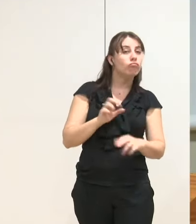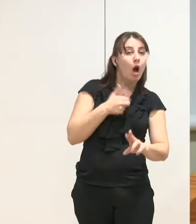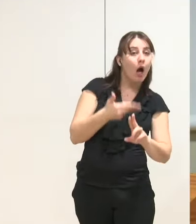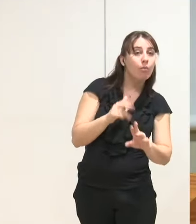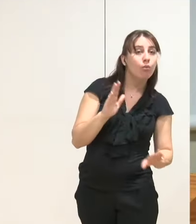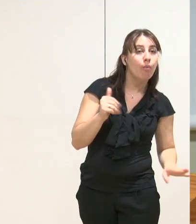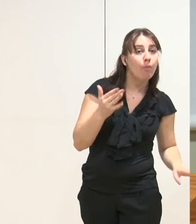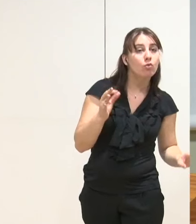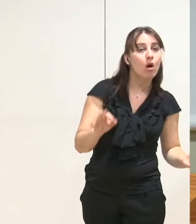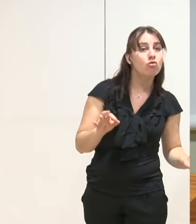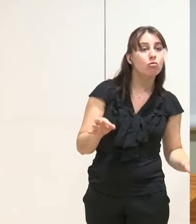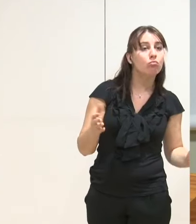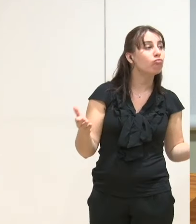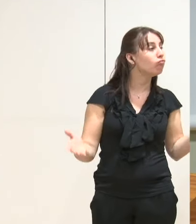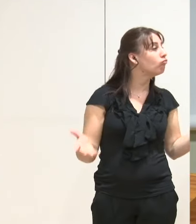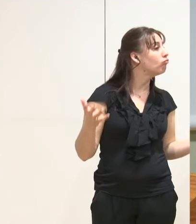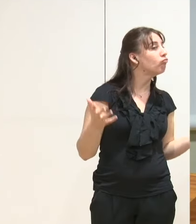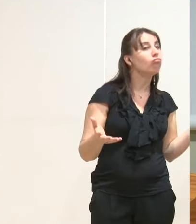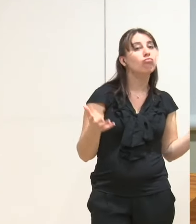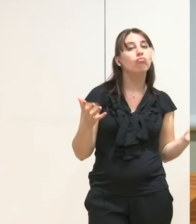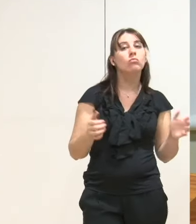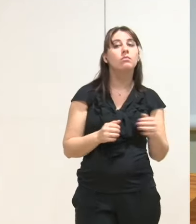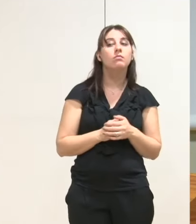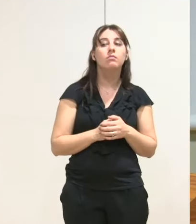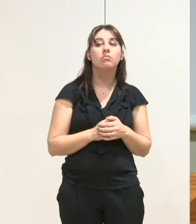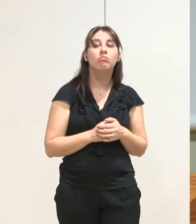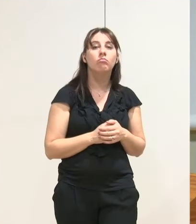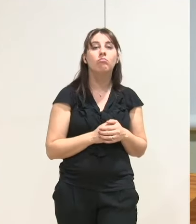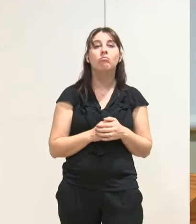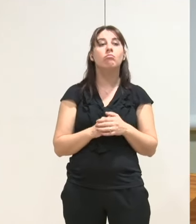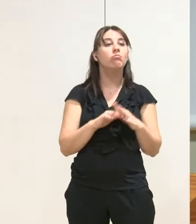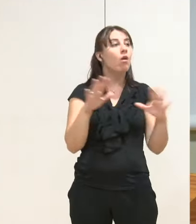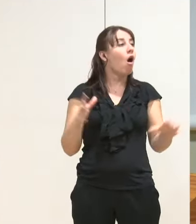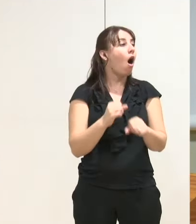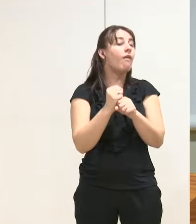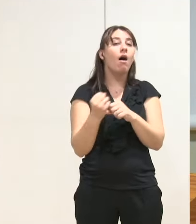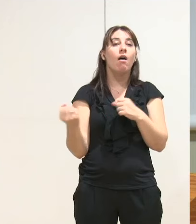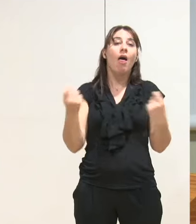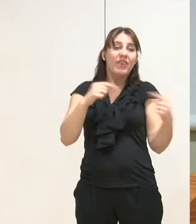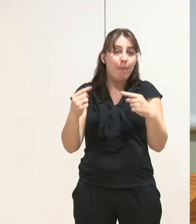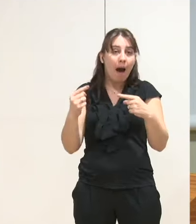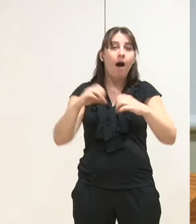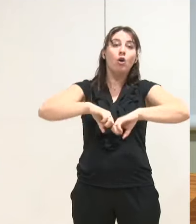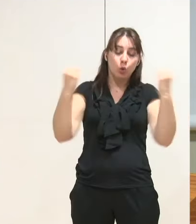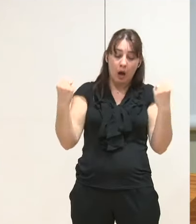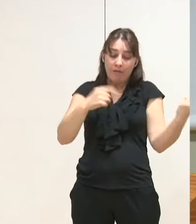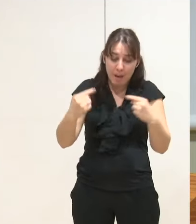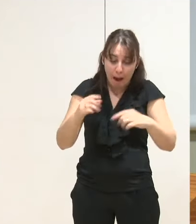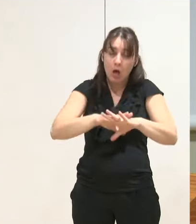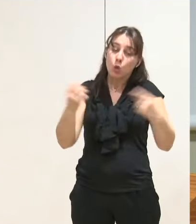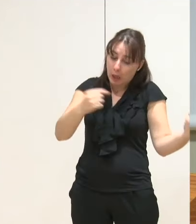puis que bon bon là c'est on fait le débat du débat sur le le surdbat